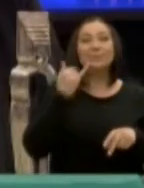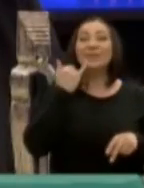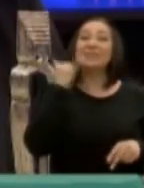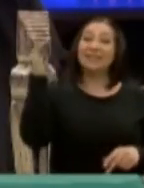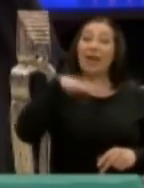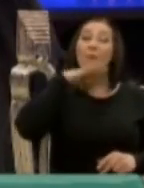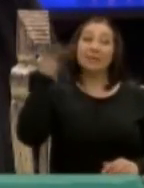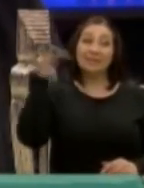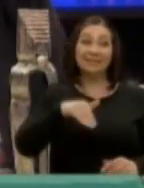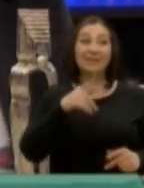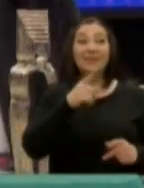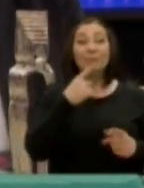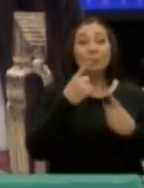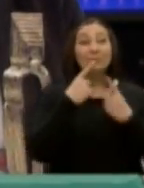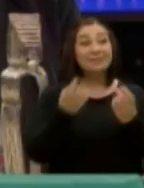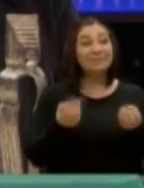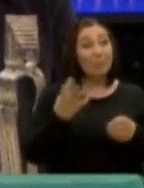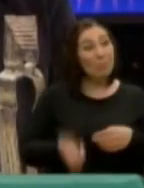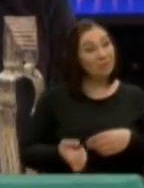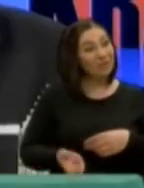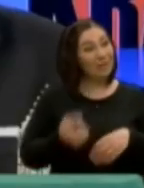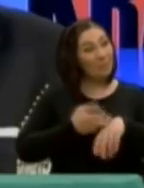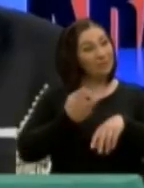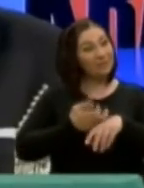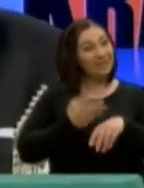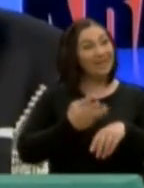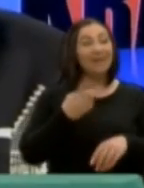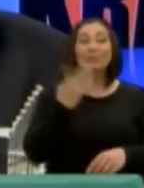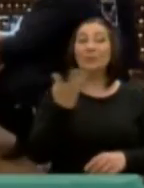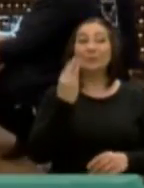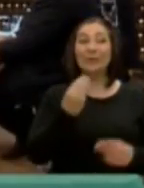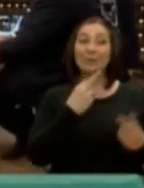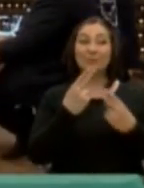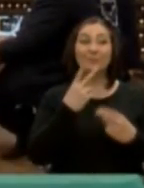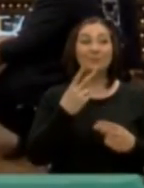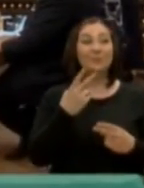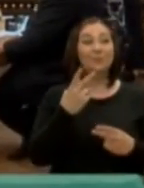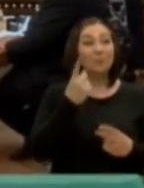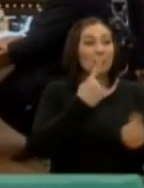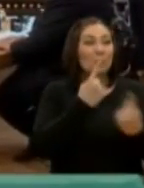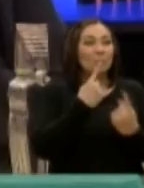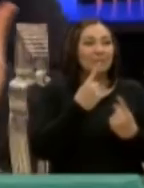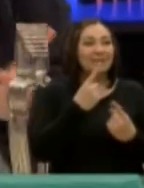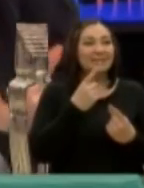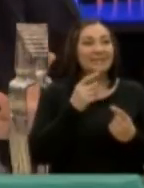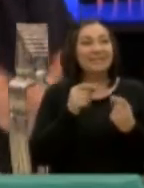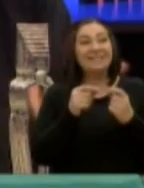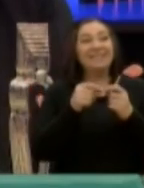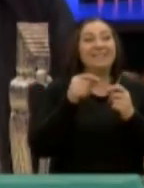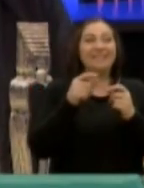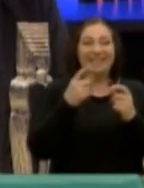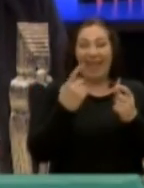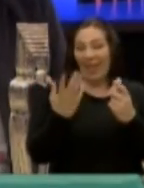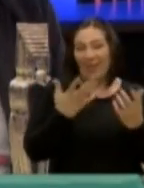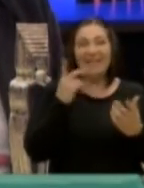yarattığınız lezzetler gibi konuşmanızda maşallah. Maşallah. Ya bir de böyle gayet güzel hani bir konuşmanın yanında step by step falan filan